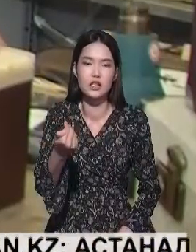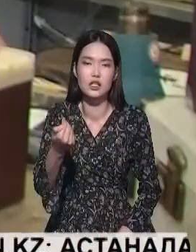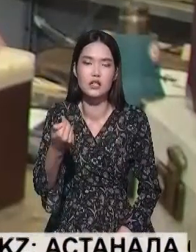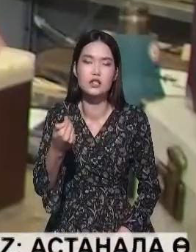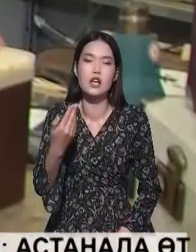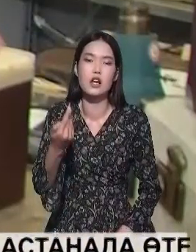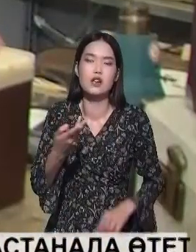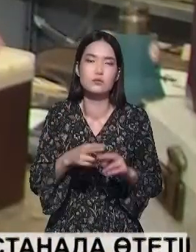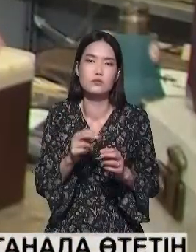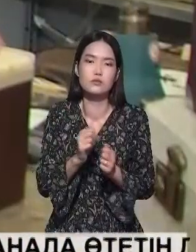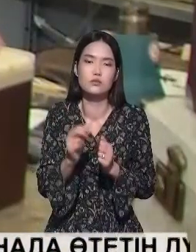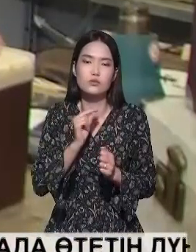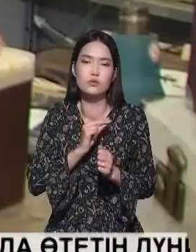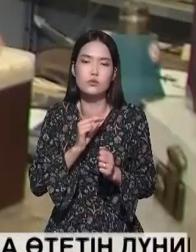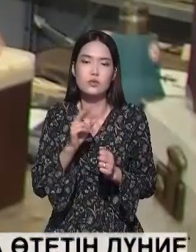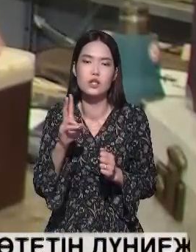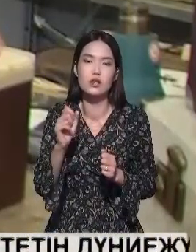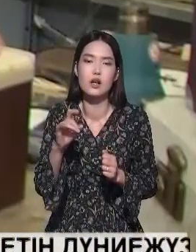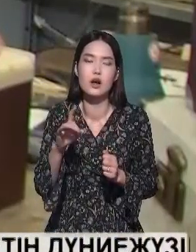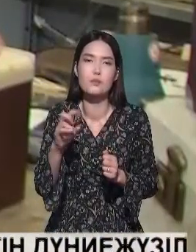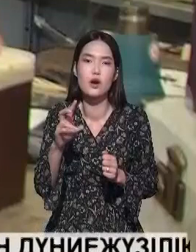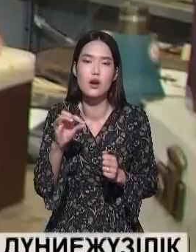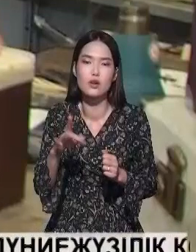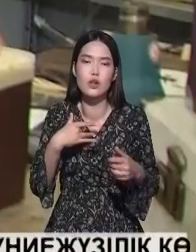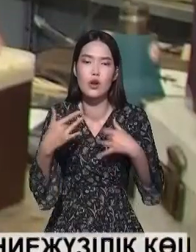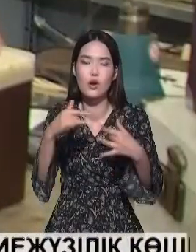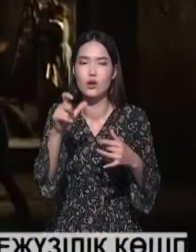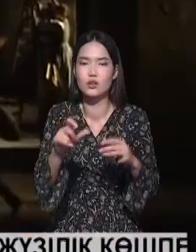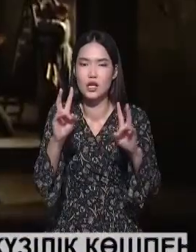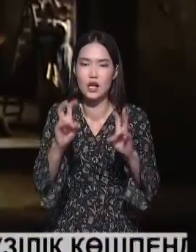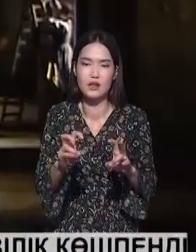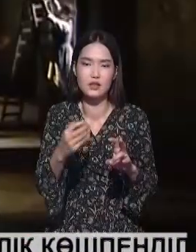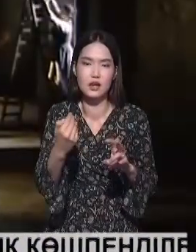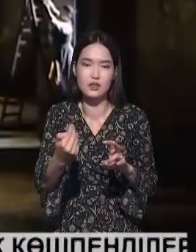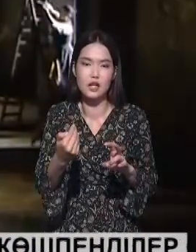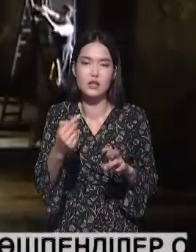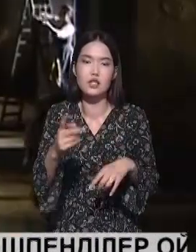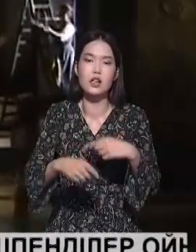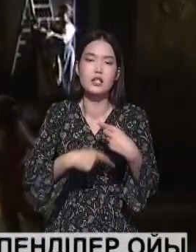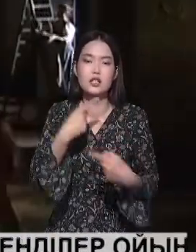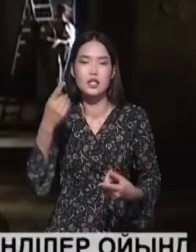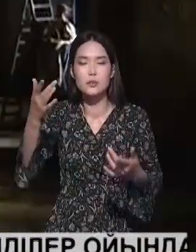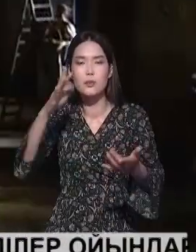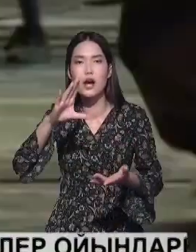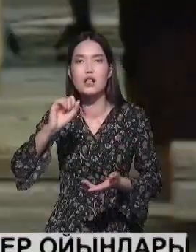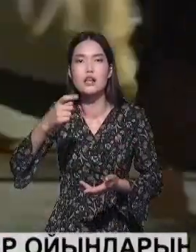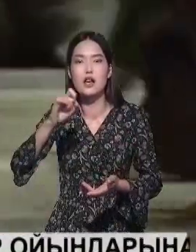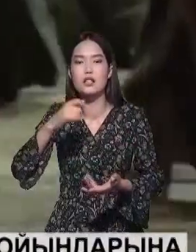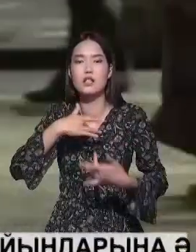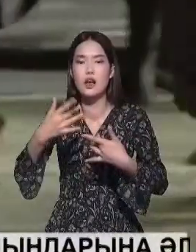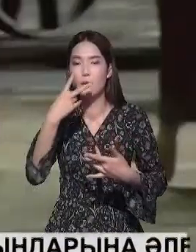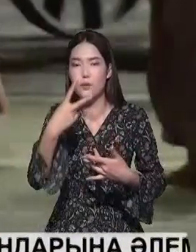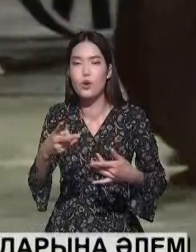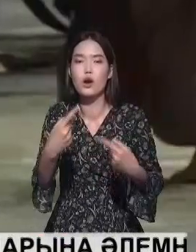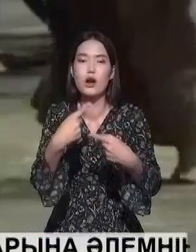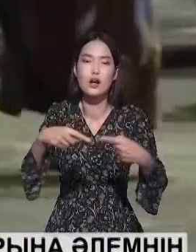болады. Таңның атысы, күннің батысын ең жұмыс жасауға тура келетін бұл. Суретшінің еңбегі сахнада ғана көрініп қоймайды, ол қан